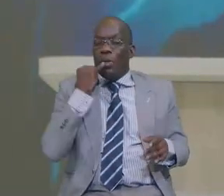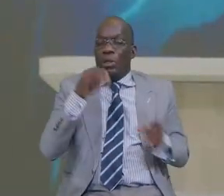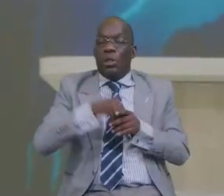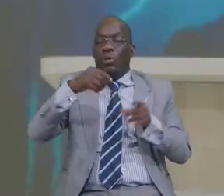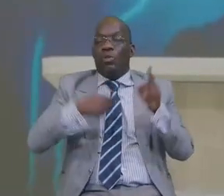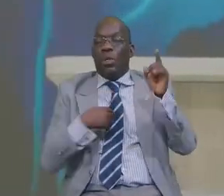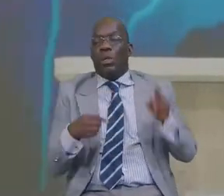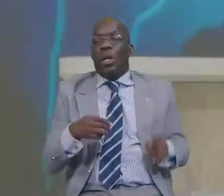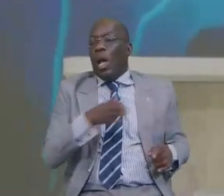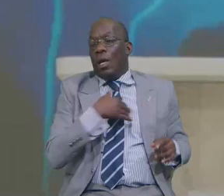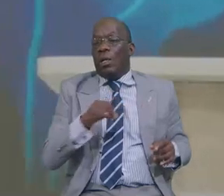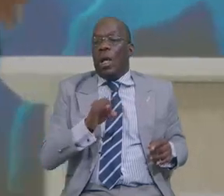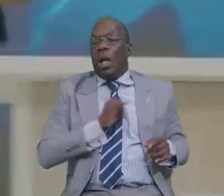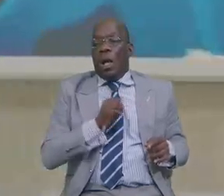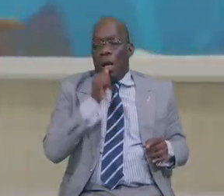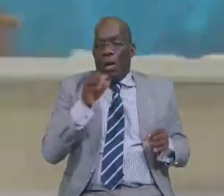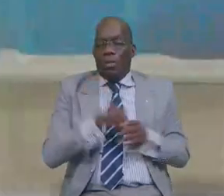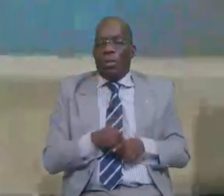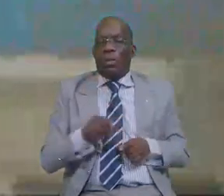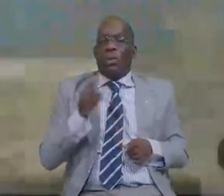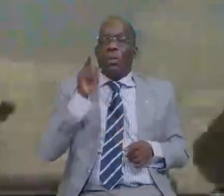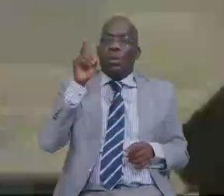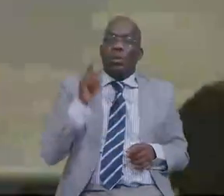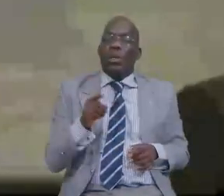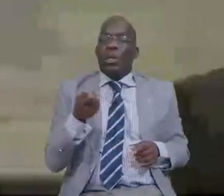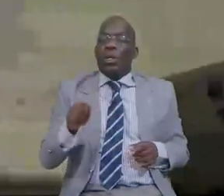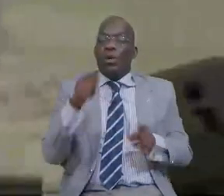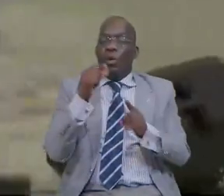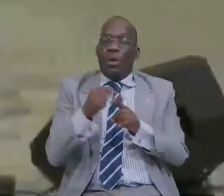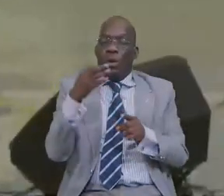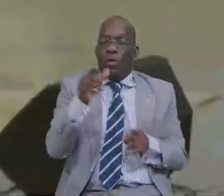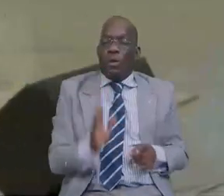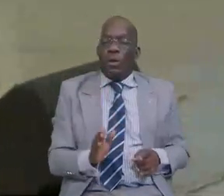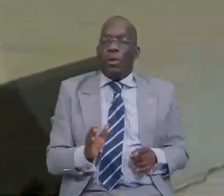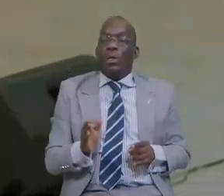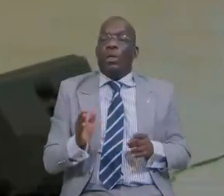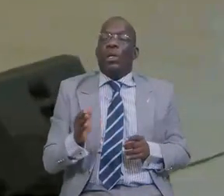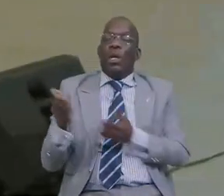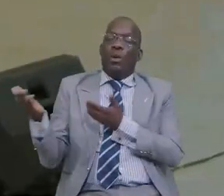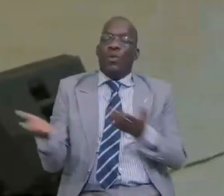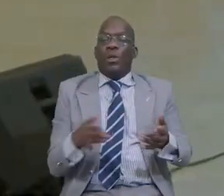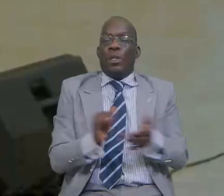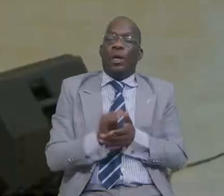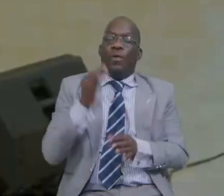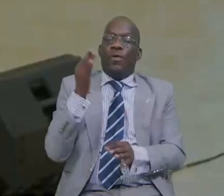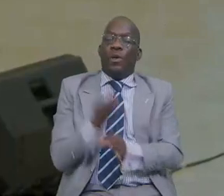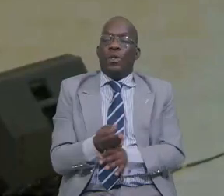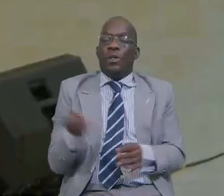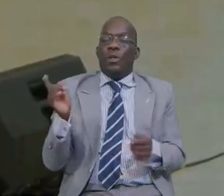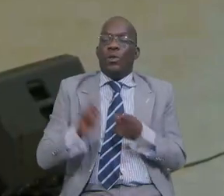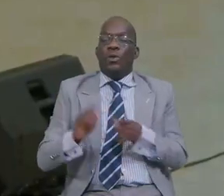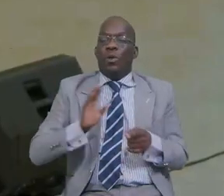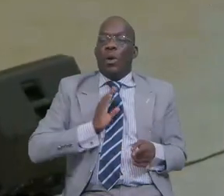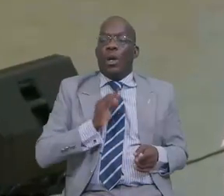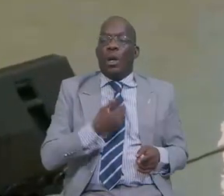toi. Parce que je crois à cela et la parole de Dieu génère et suscite cette foi dans mon